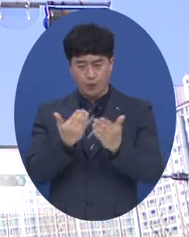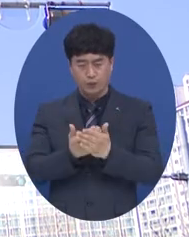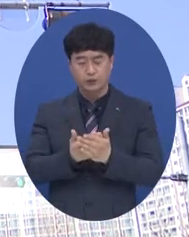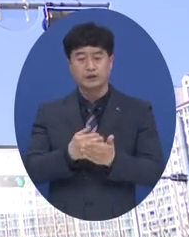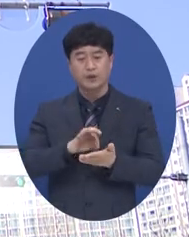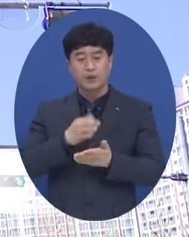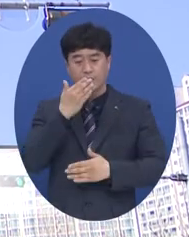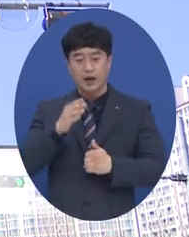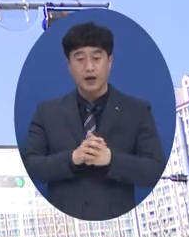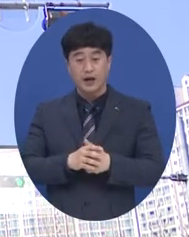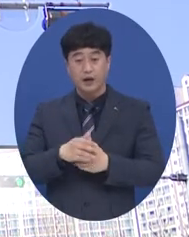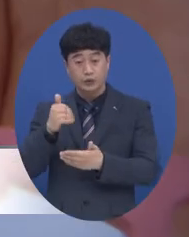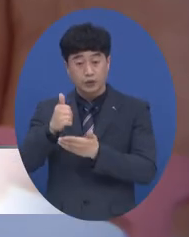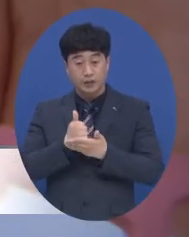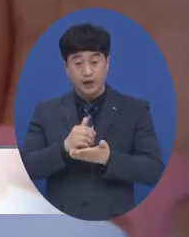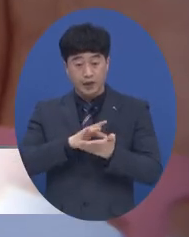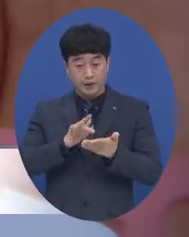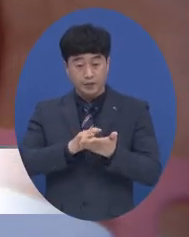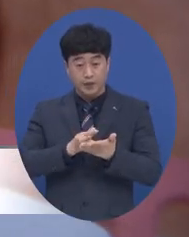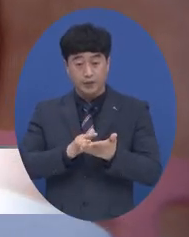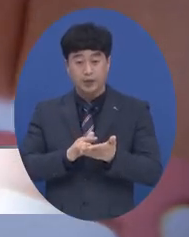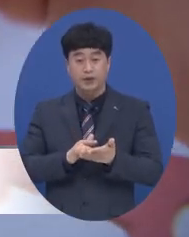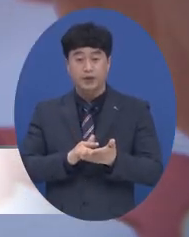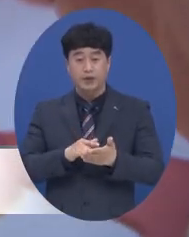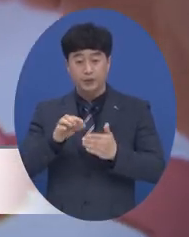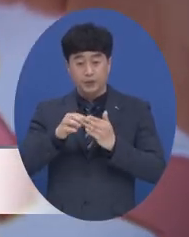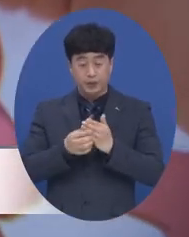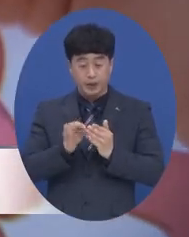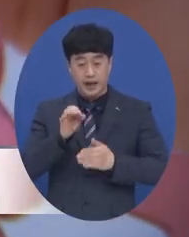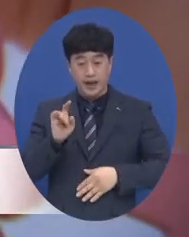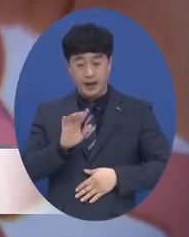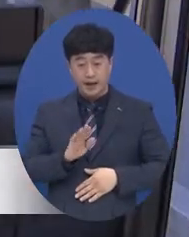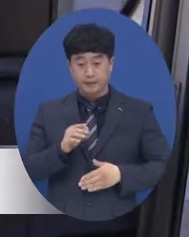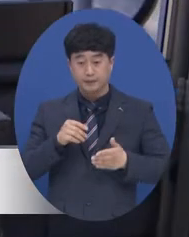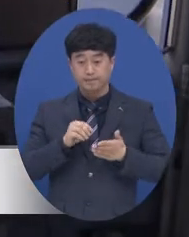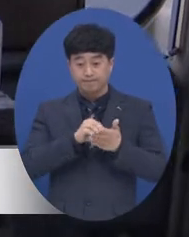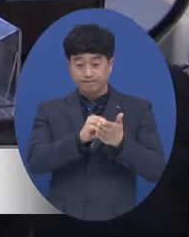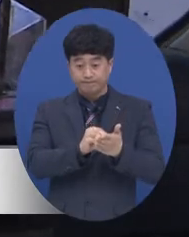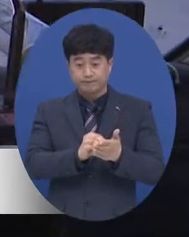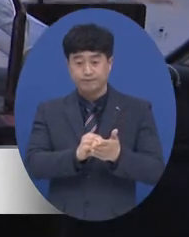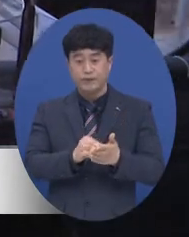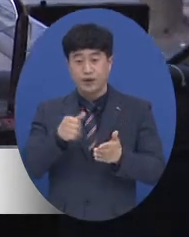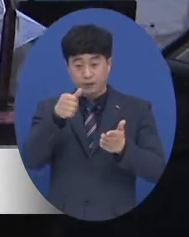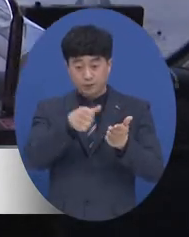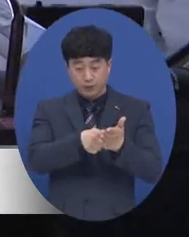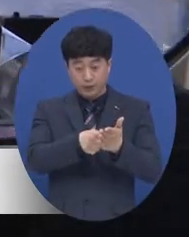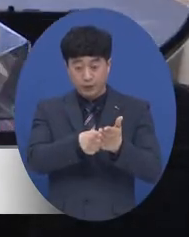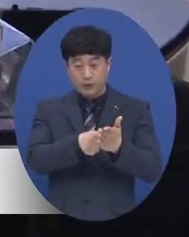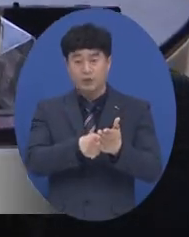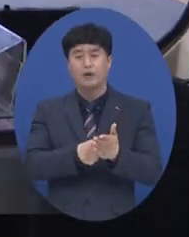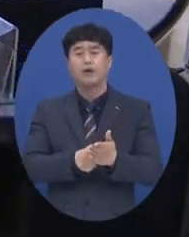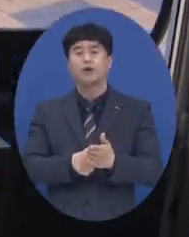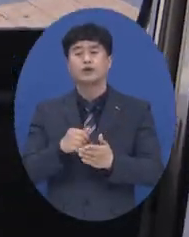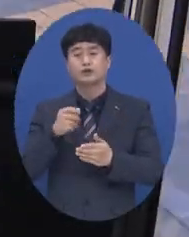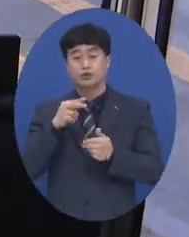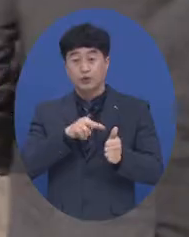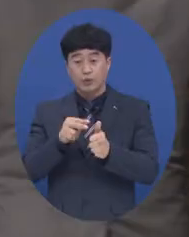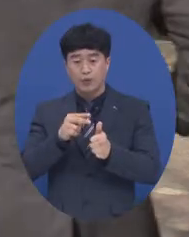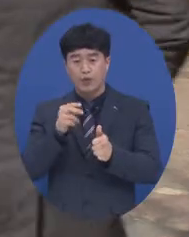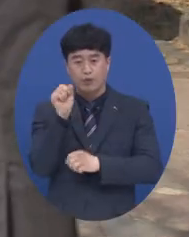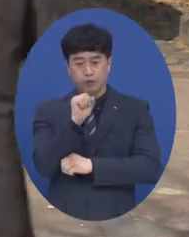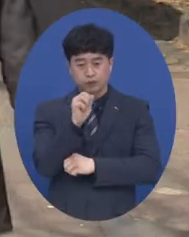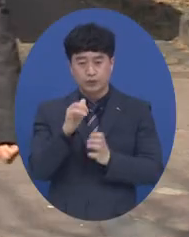스마트폰으로 경기버스 정부 앱에 접속해 탑승 버스를 지정해 알리면 해당 정보가 버스 기사에게 전달됩니다